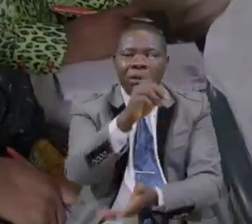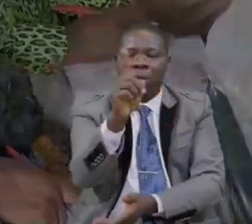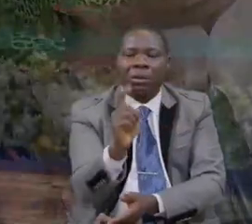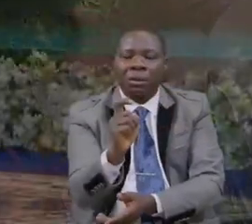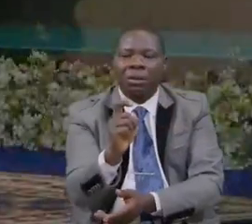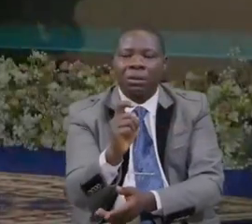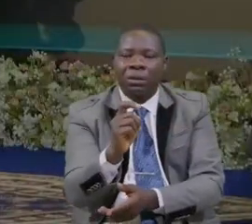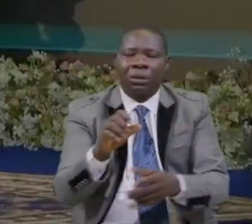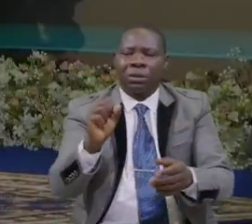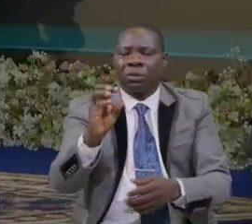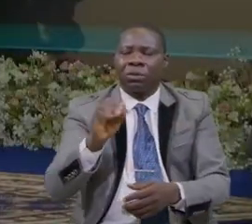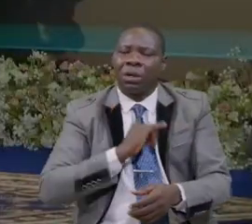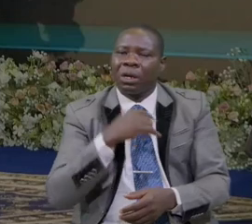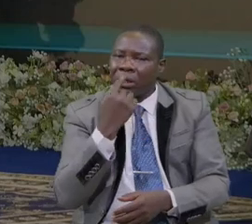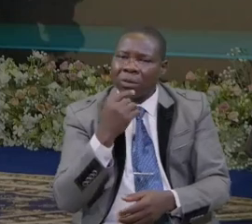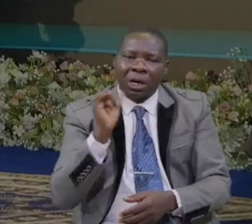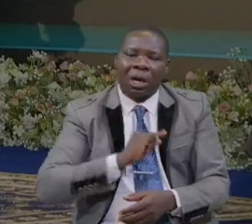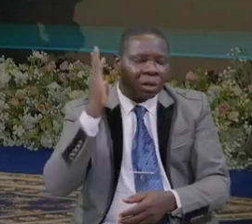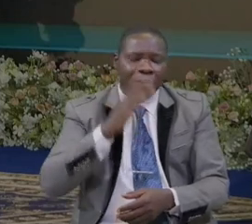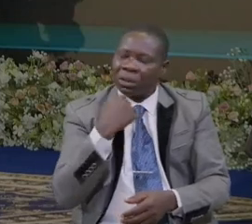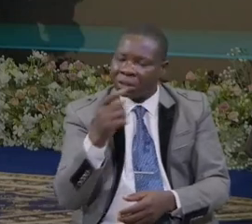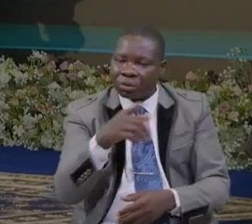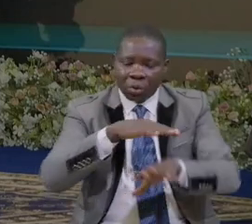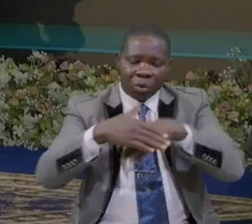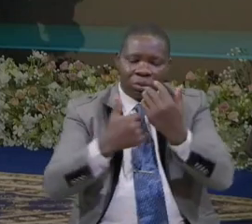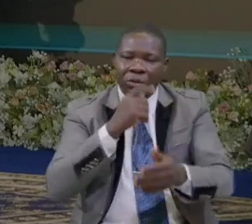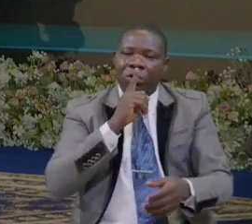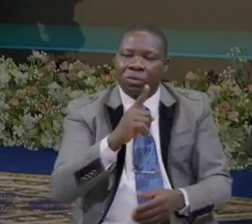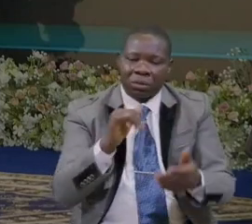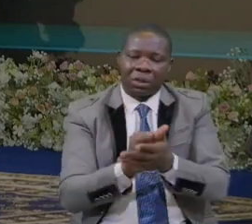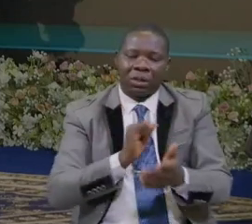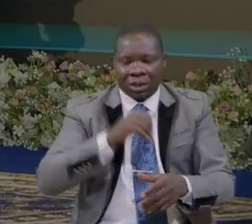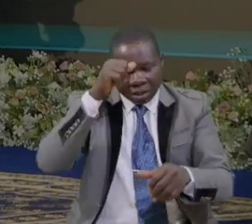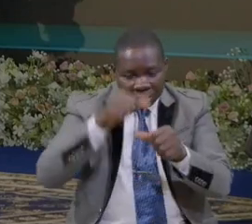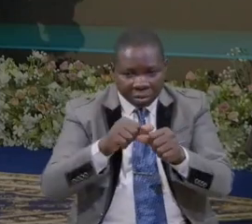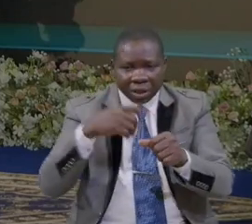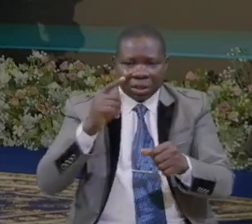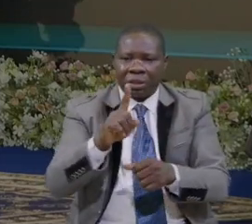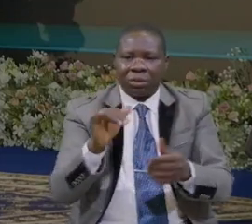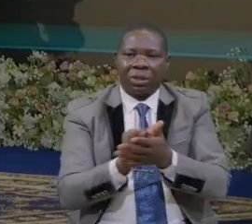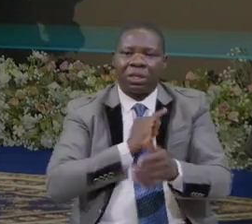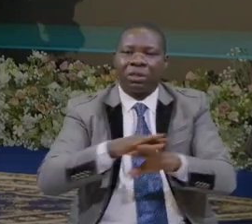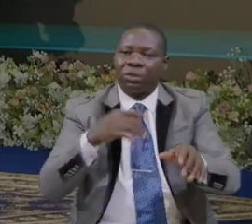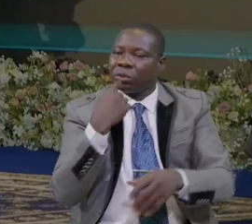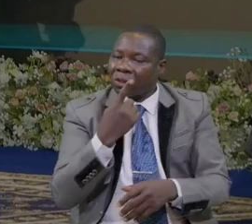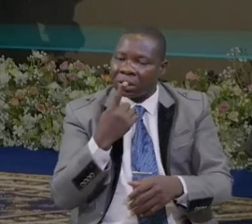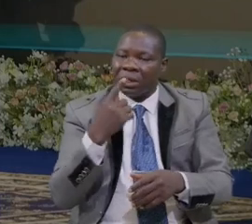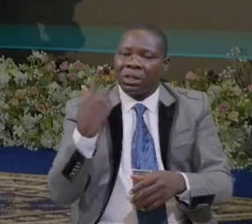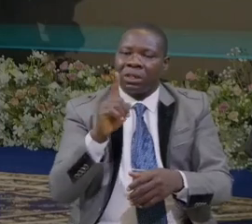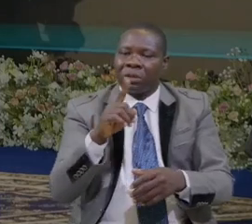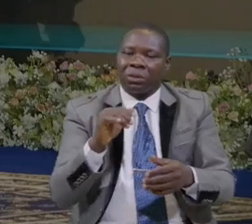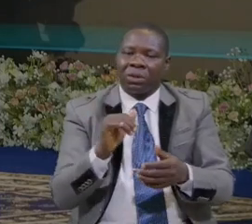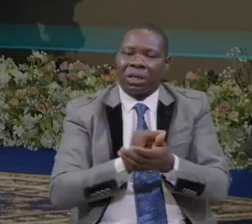Alors, je vous dirai toute la vérité dont je me rappelle. Celle que je ne dis pas maintenant, quand je reviendrai la prochaine fois.